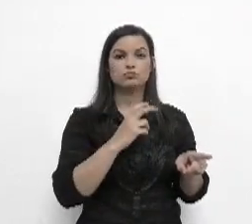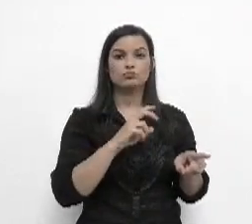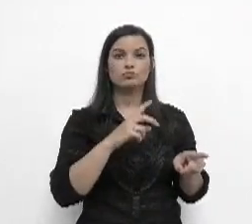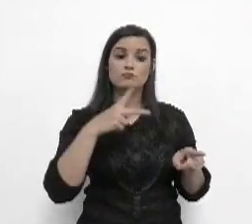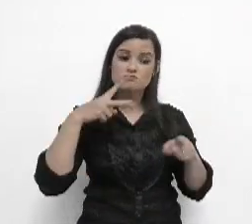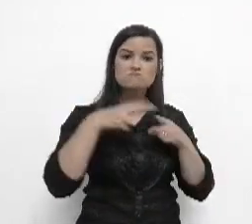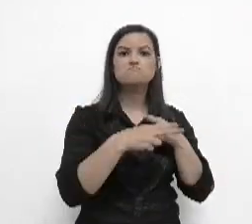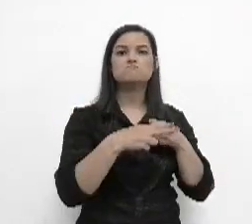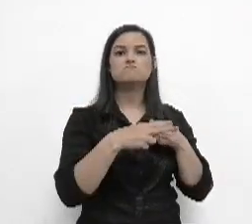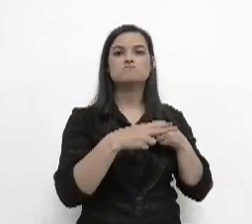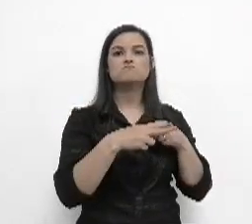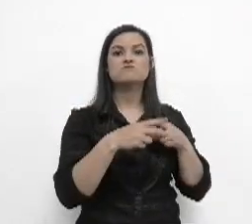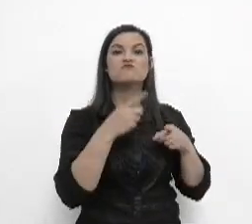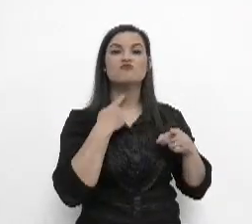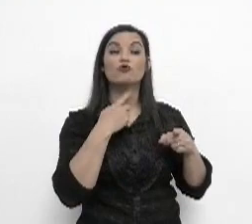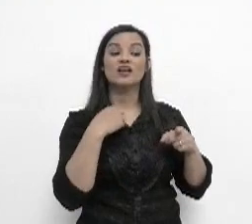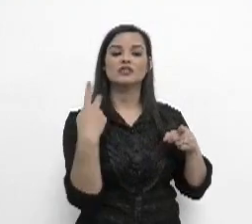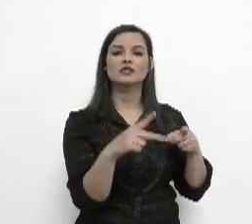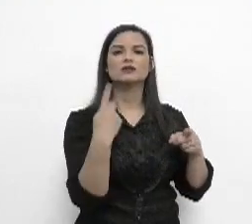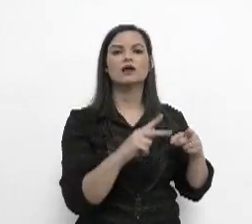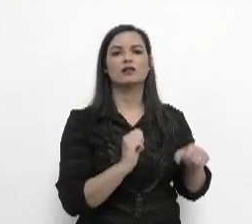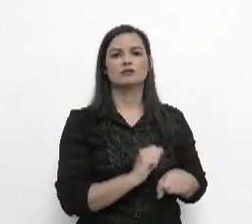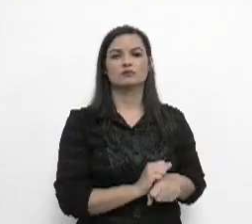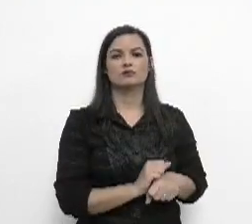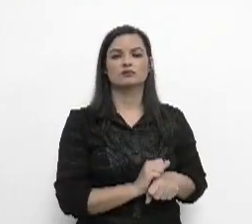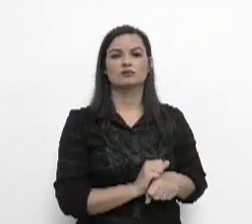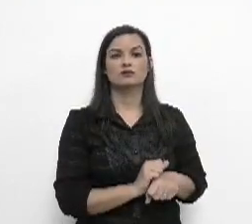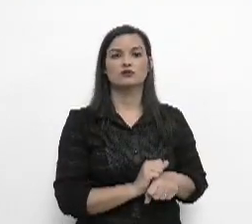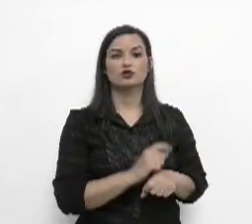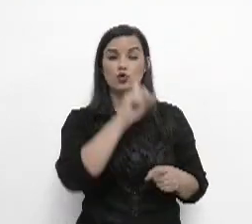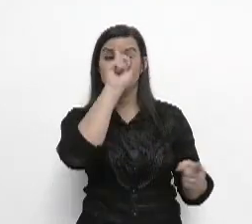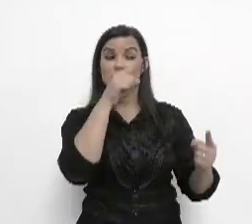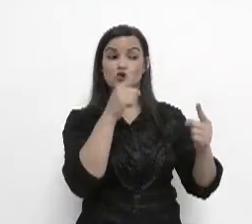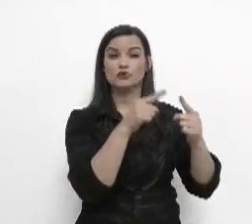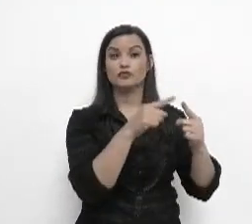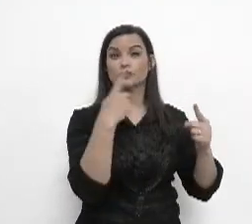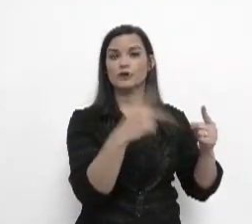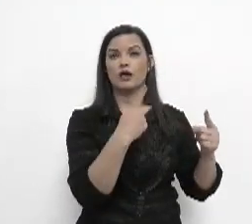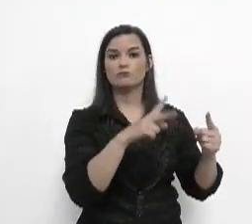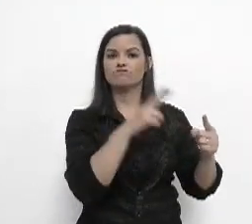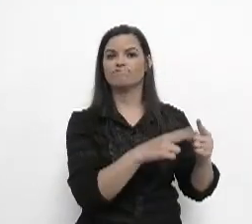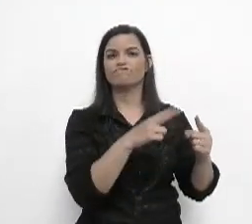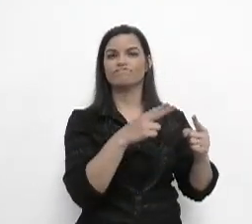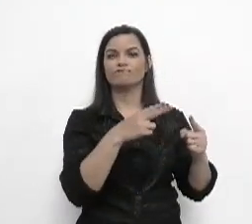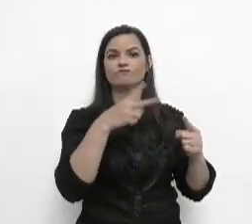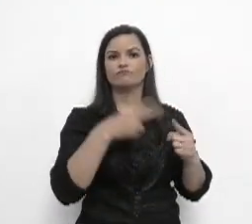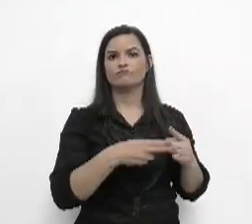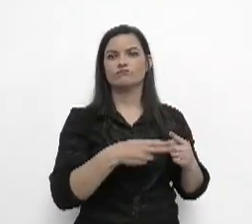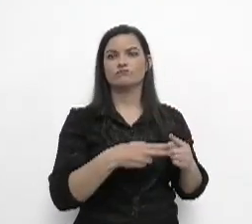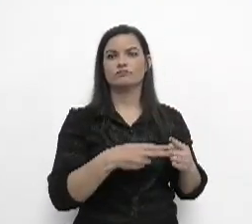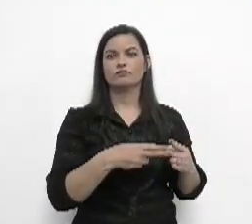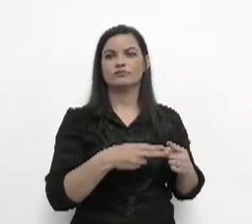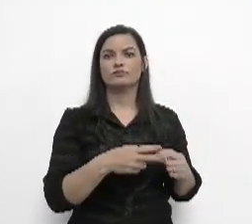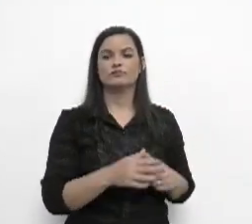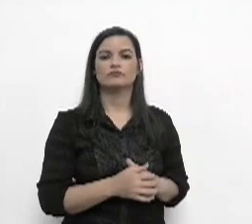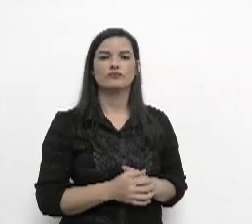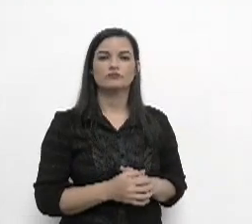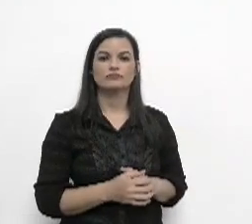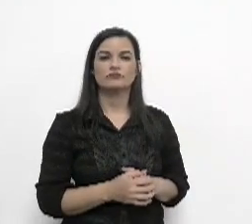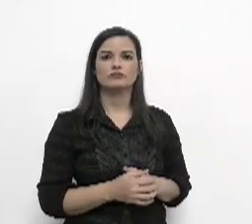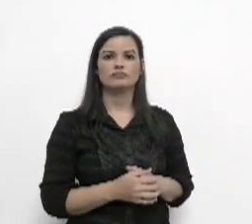anseios da ganância do homem e também cessar com os propósitos que ele possuía em sua vida. 예수님께서 아나니아를